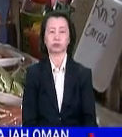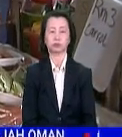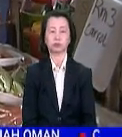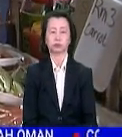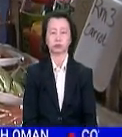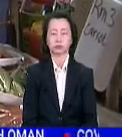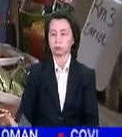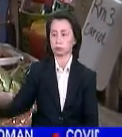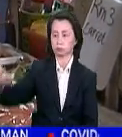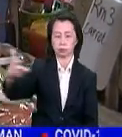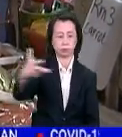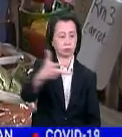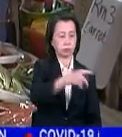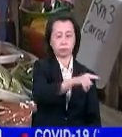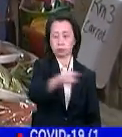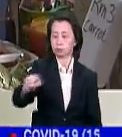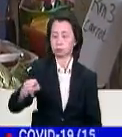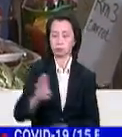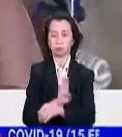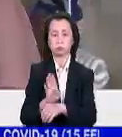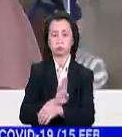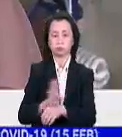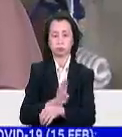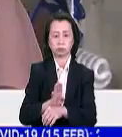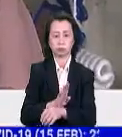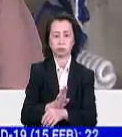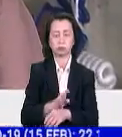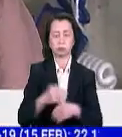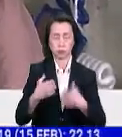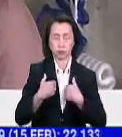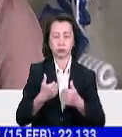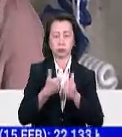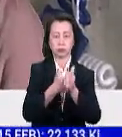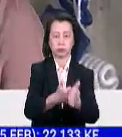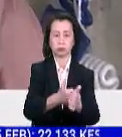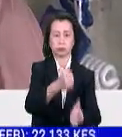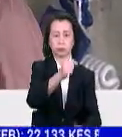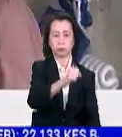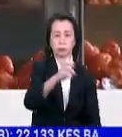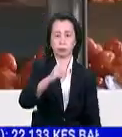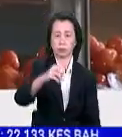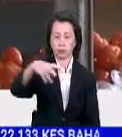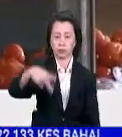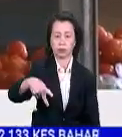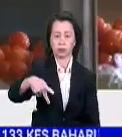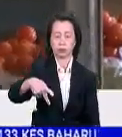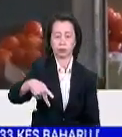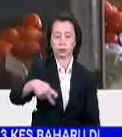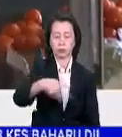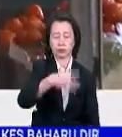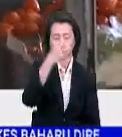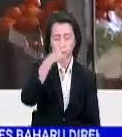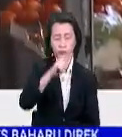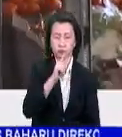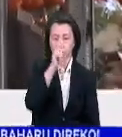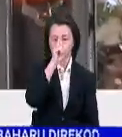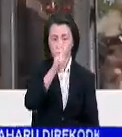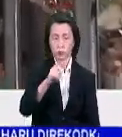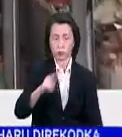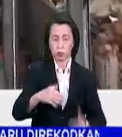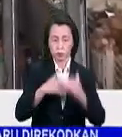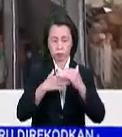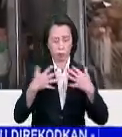Hai tinjauan mendapati rata-rata peniaga mengamalkan prosedur operasi standar shopee yang ditetapkan kerajaan demi memastikan